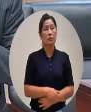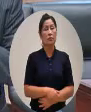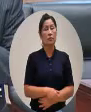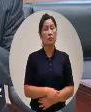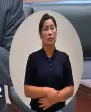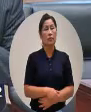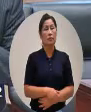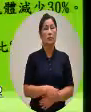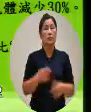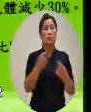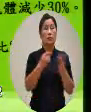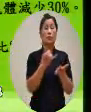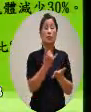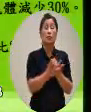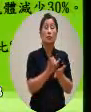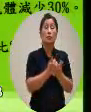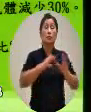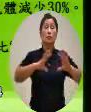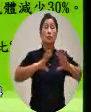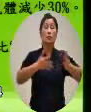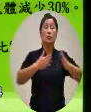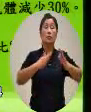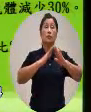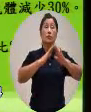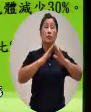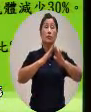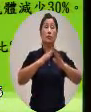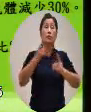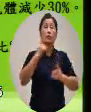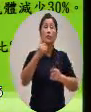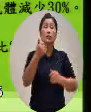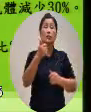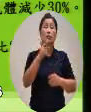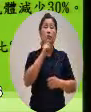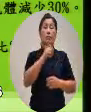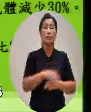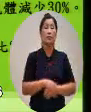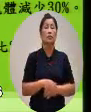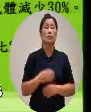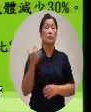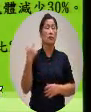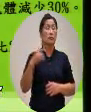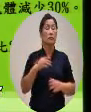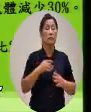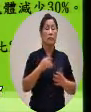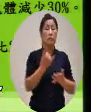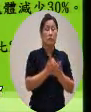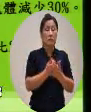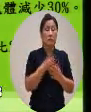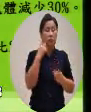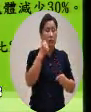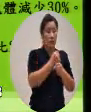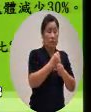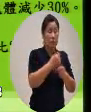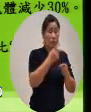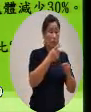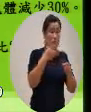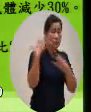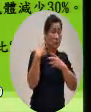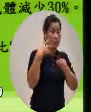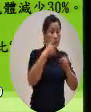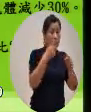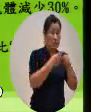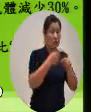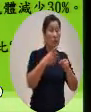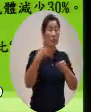這個是紐約市長彭博紐約市長彭博以前紐約市的市長只能做兩任他因為做得太好